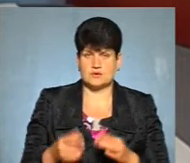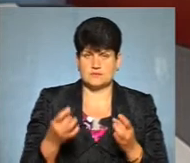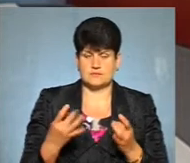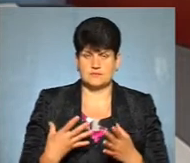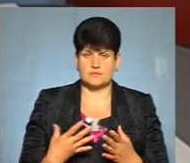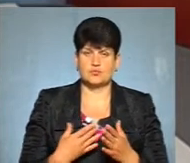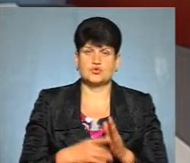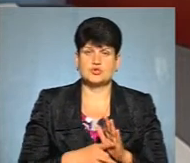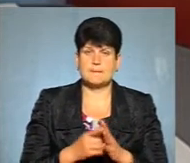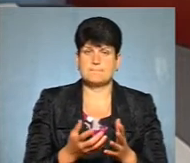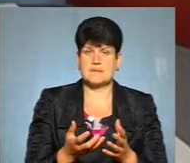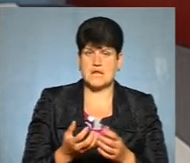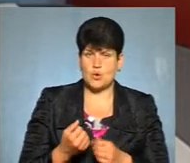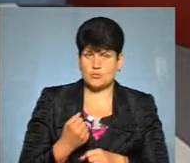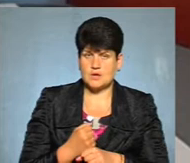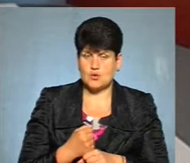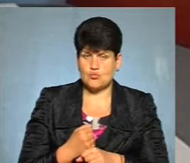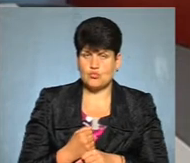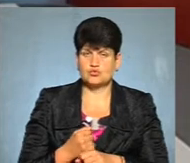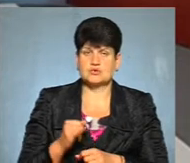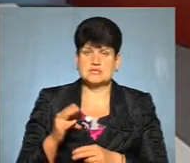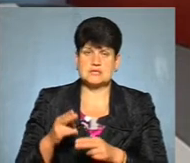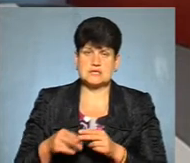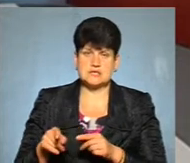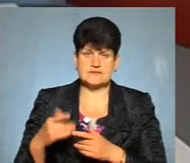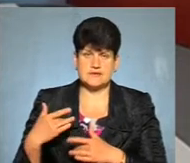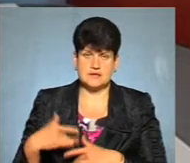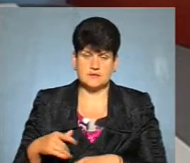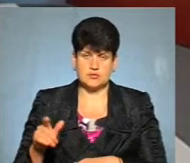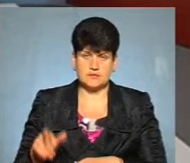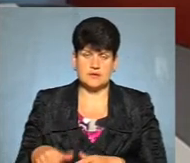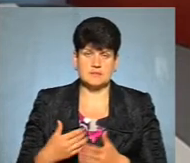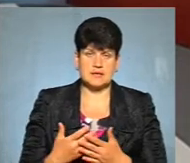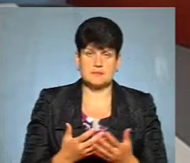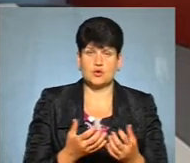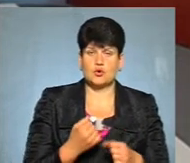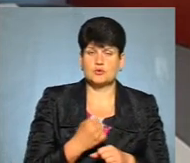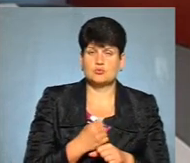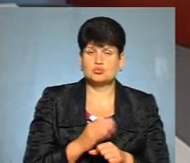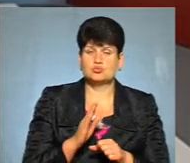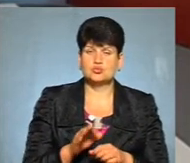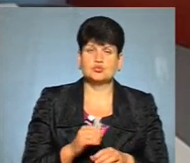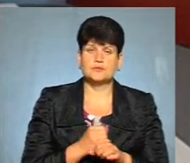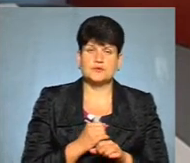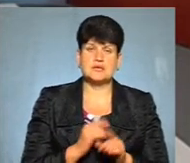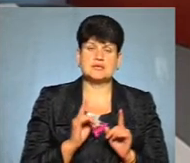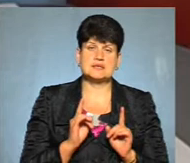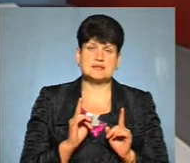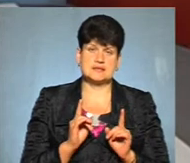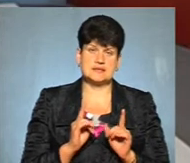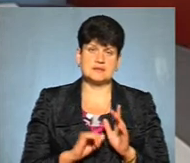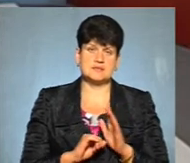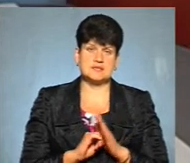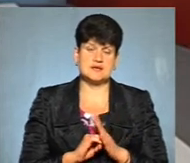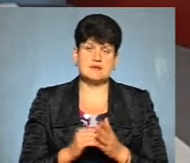від прийому на роботу, закінчуючи його звільненням. Ну, скажімо, прийом на роботу тепер буде здійснюватися виключно на підставі